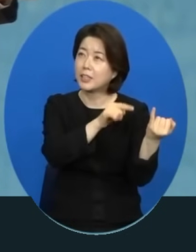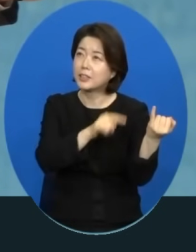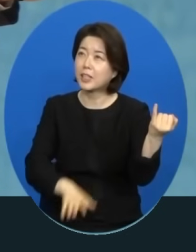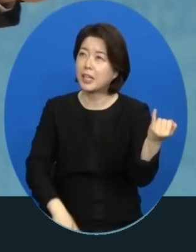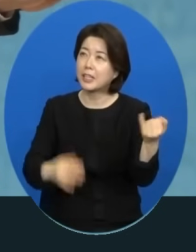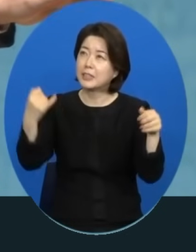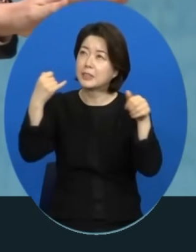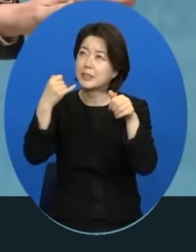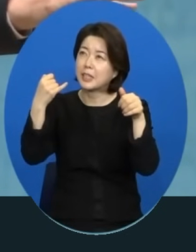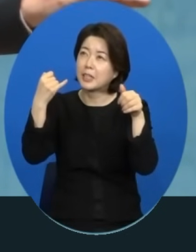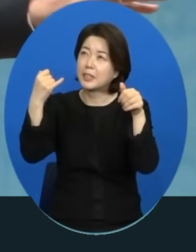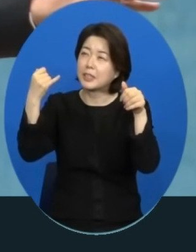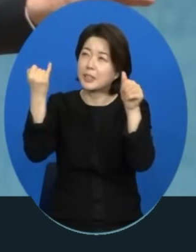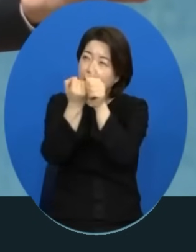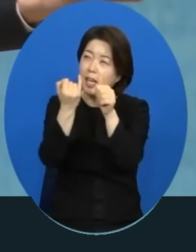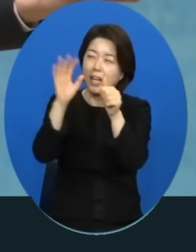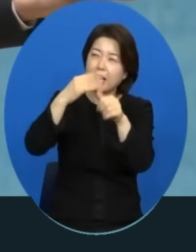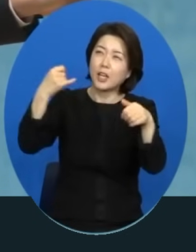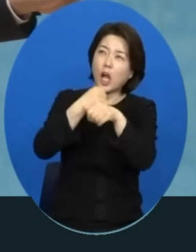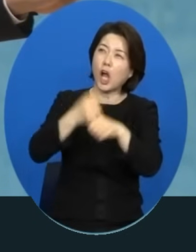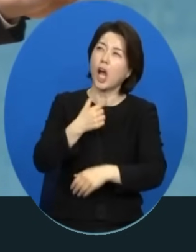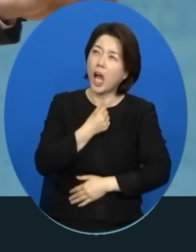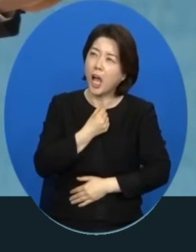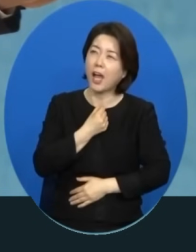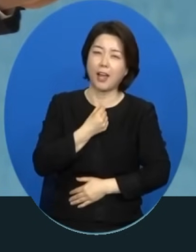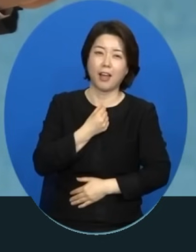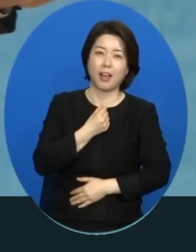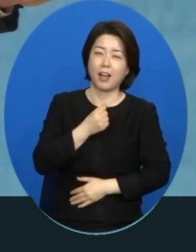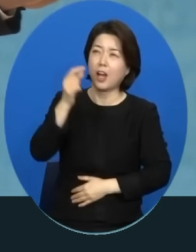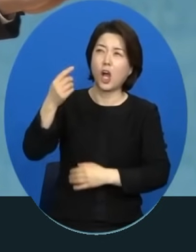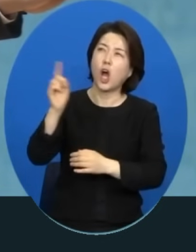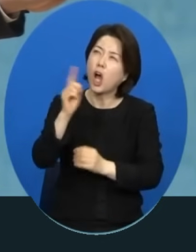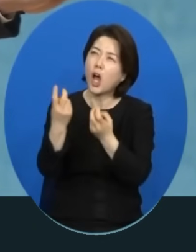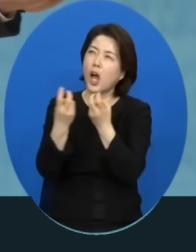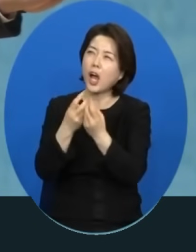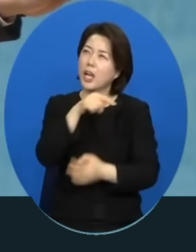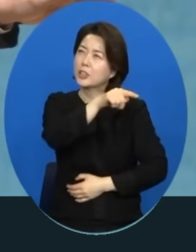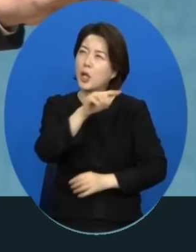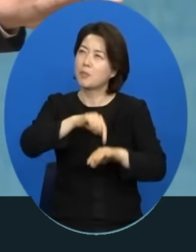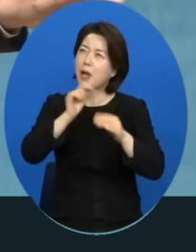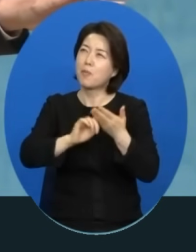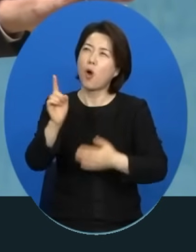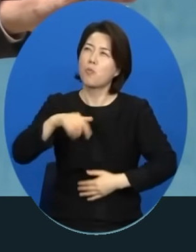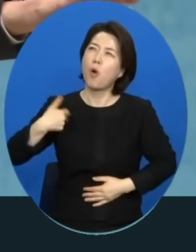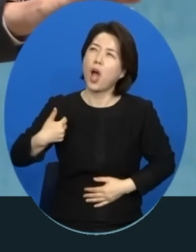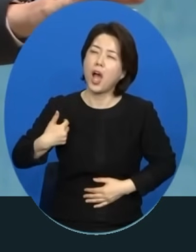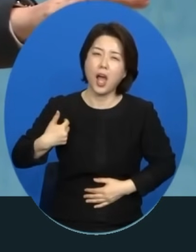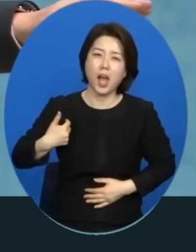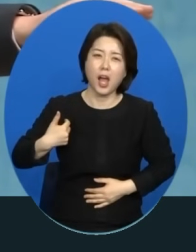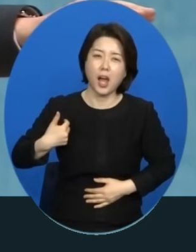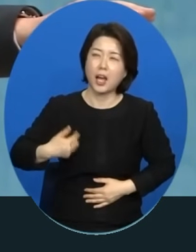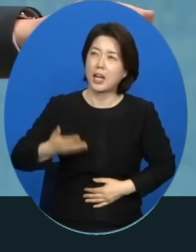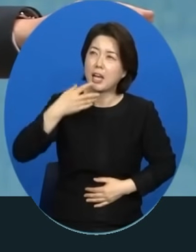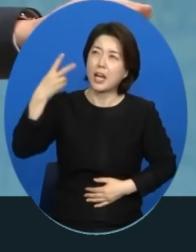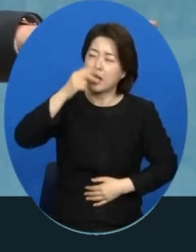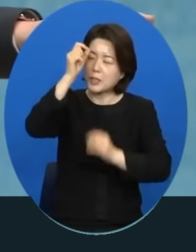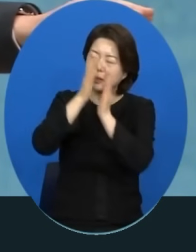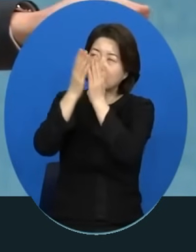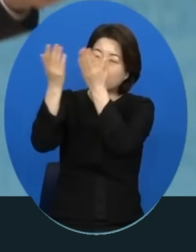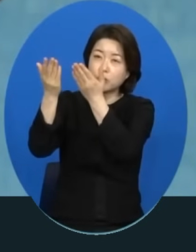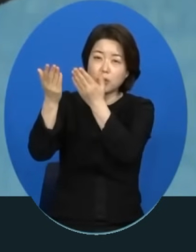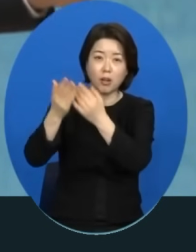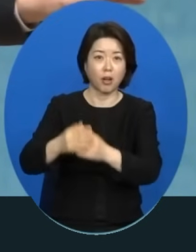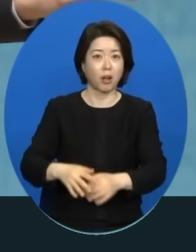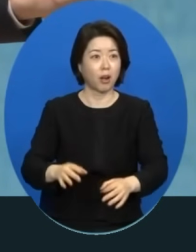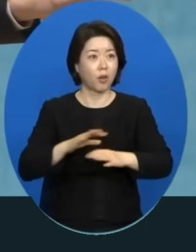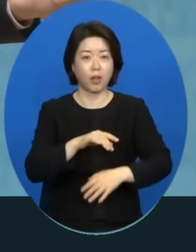자매와 결혼이 아니라 교제하고 싶은 마음이 있는데 어떤 마음인지 모르겠습니다. 금식하며 기도했는데 놀랍게도